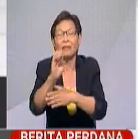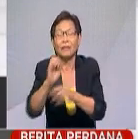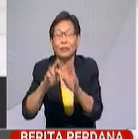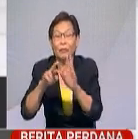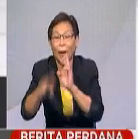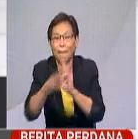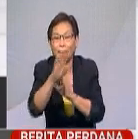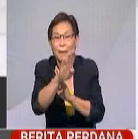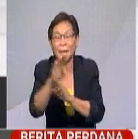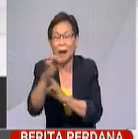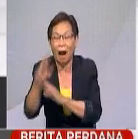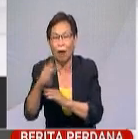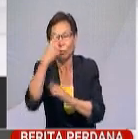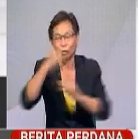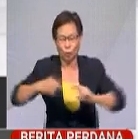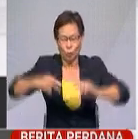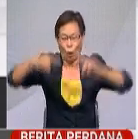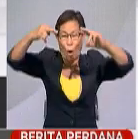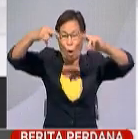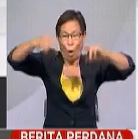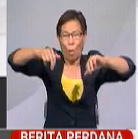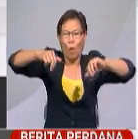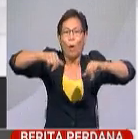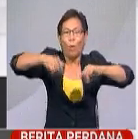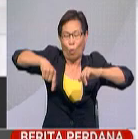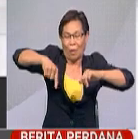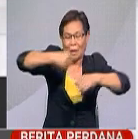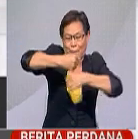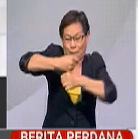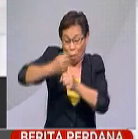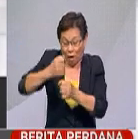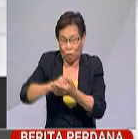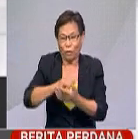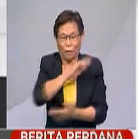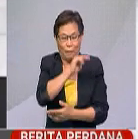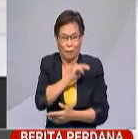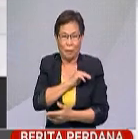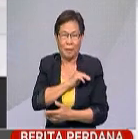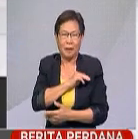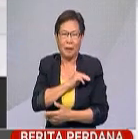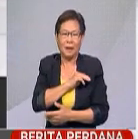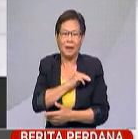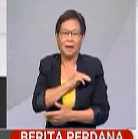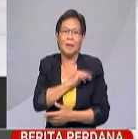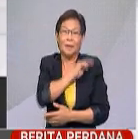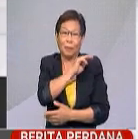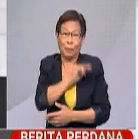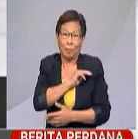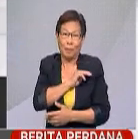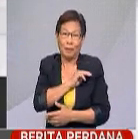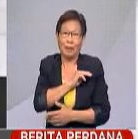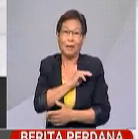AMBBR dalam meningkatkan kualiti efluen yang dihasilkan. Kementerian Air, Tanah dan Sumber Asli melalui Jabatan Perkhidmatan